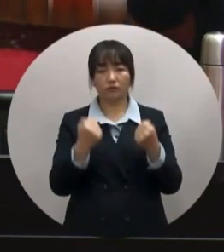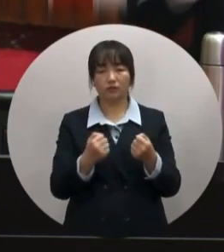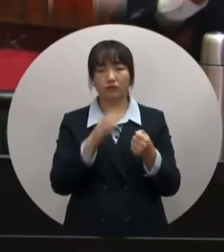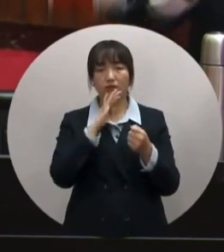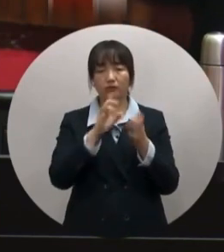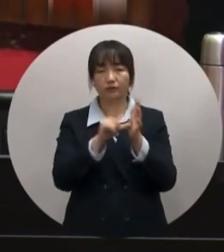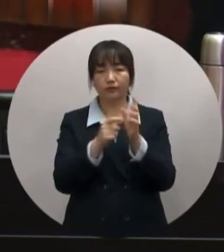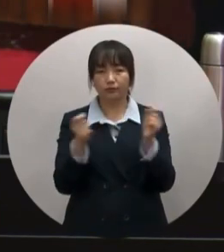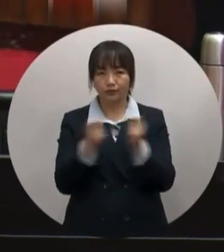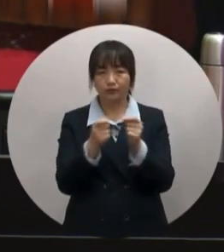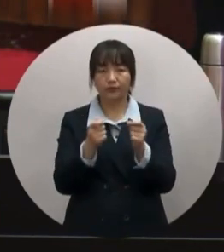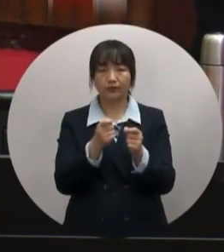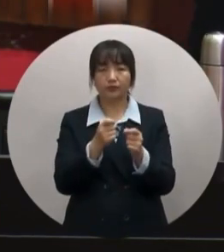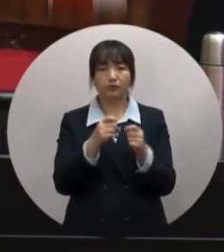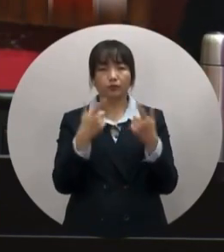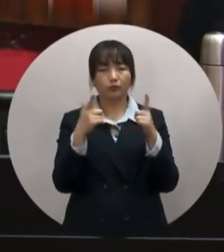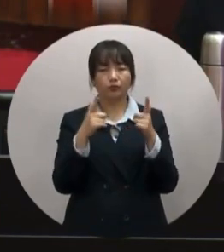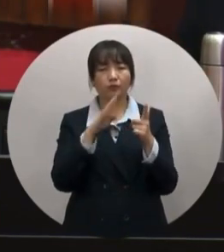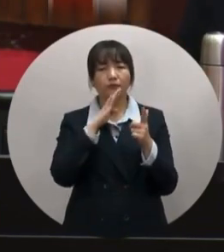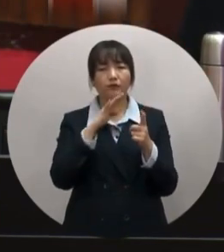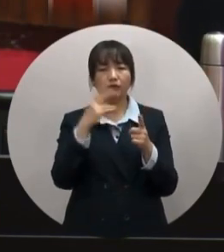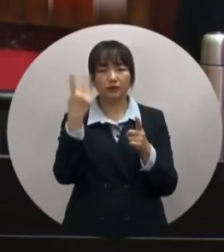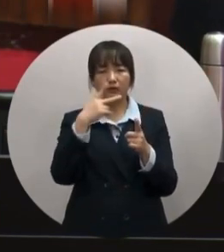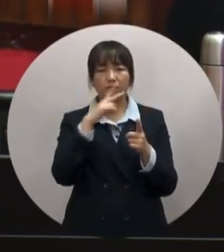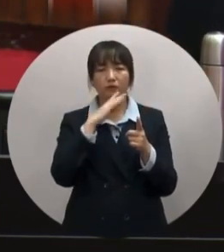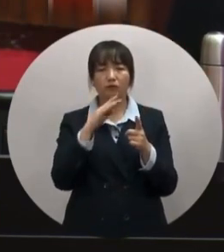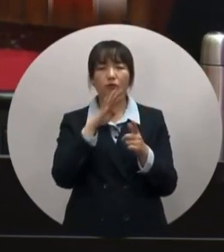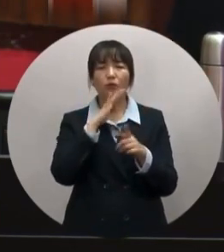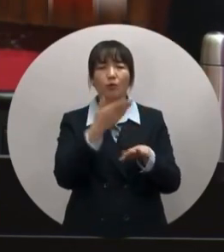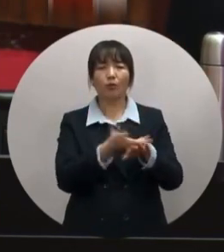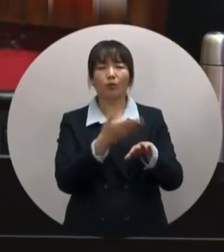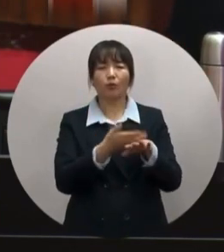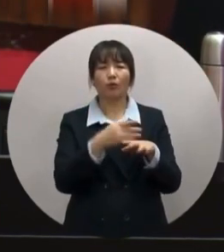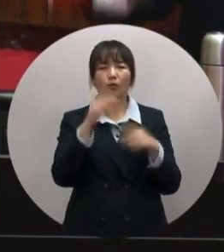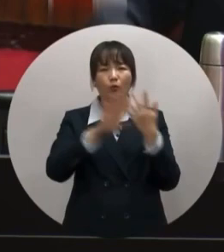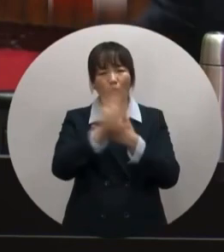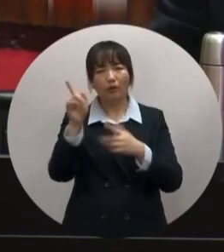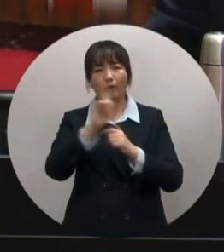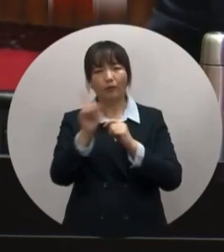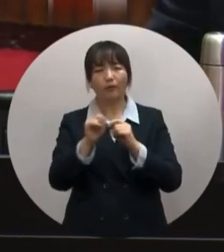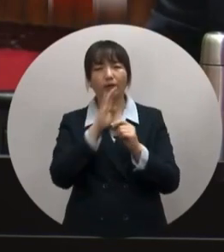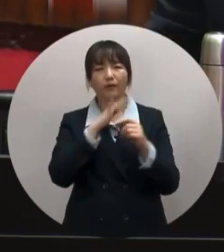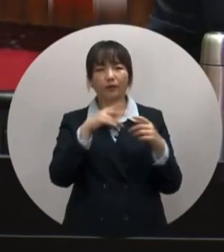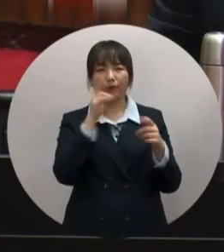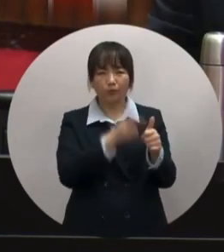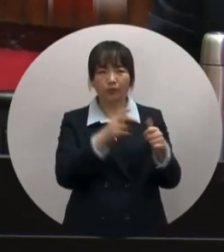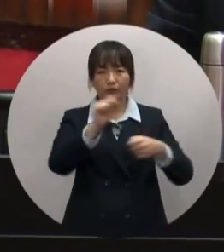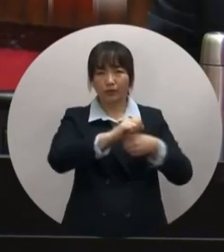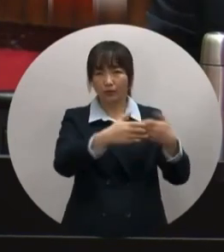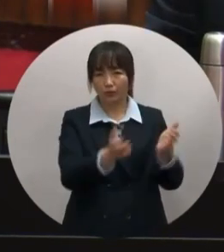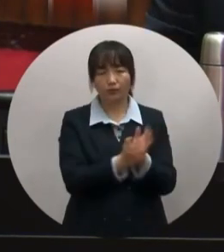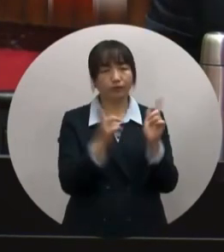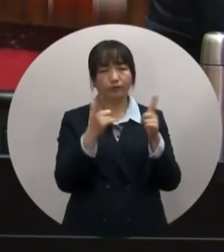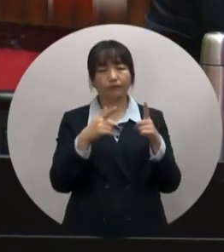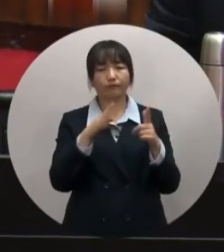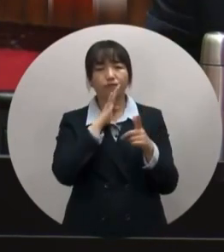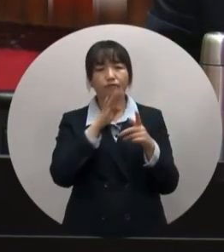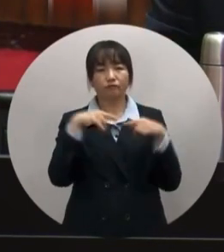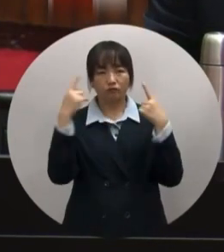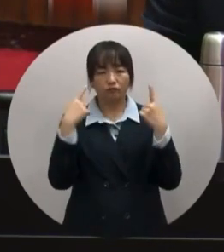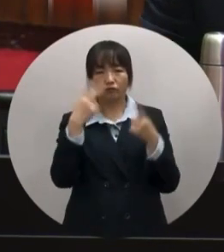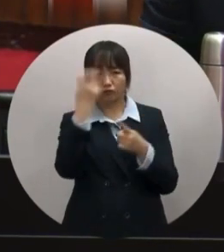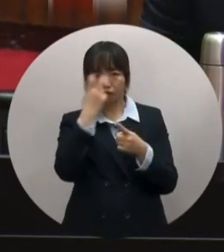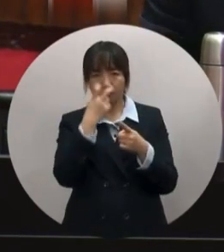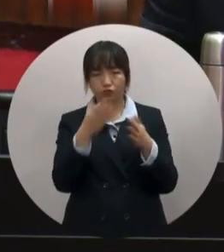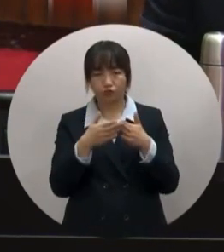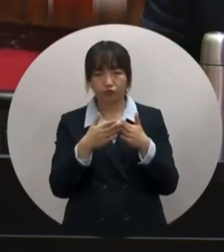很短的時間根本不是在去跌床駕駛什麼任務編阻我反而隨時都